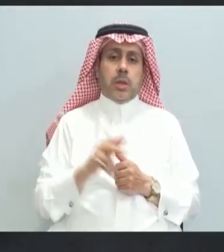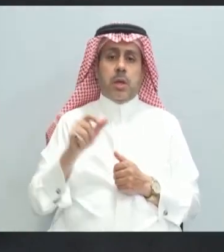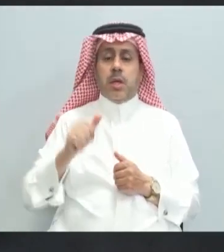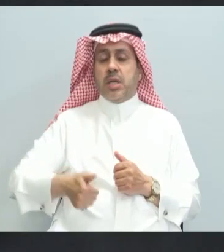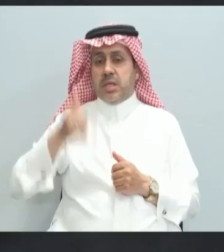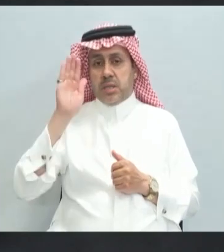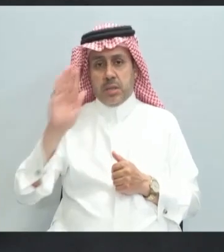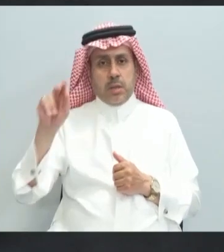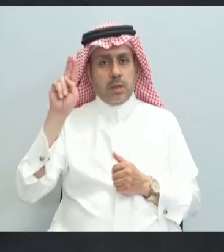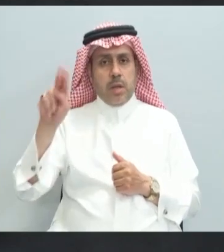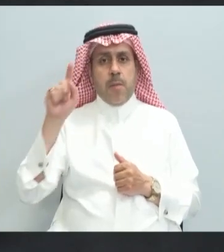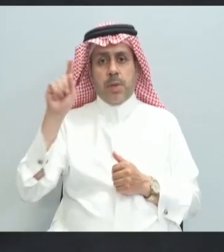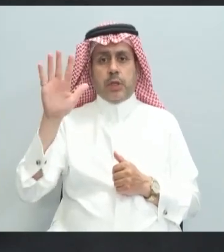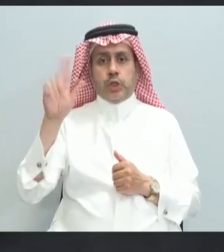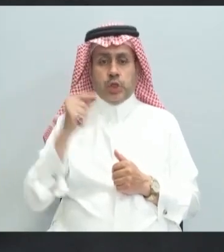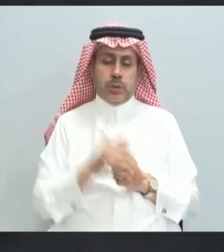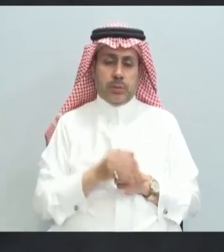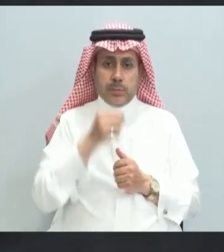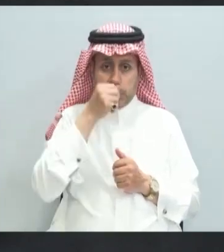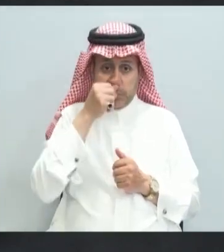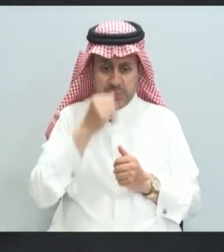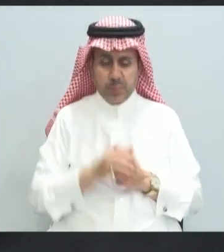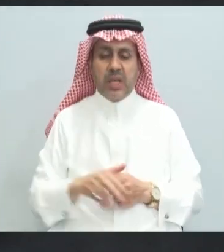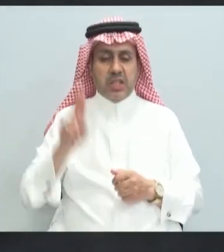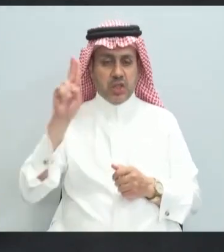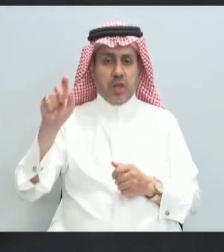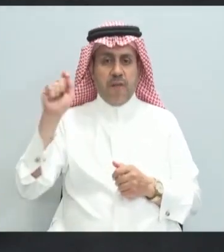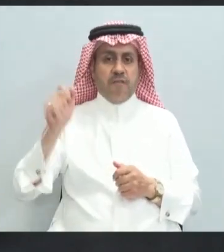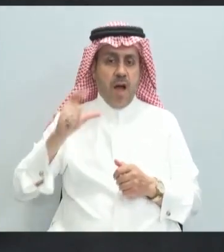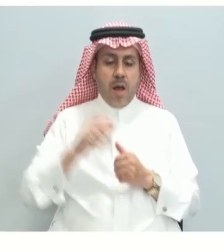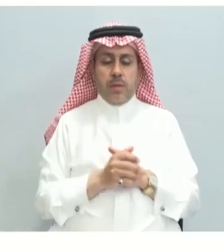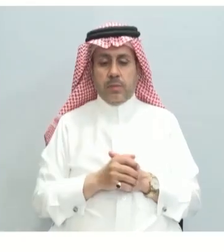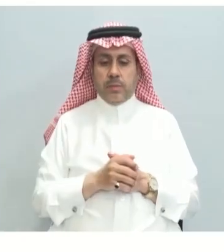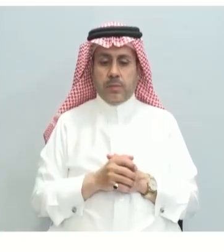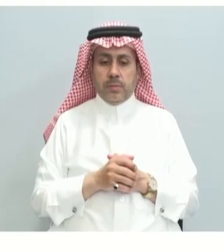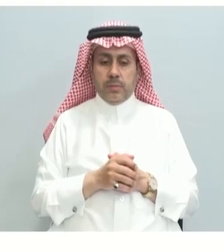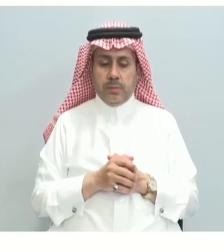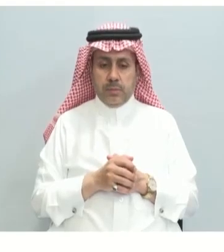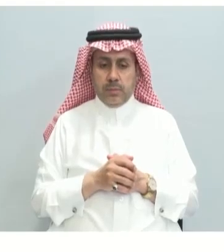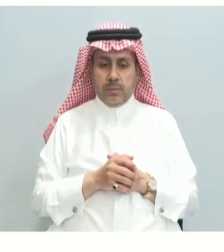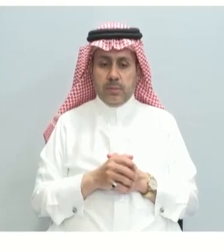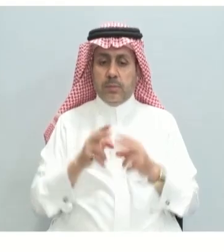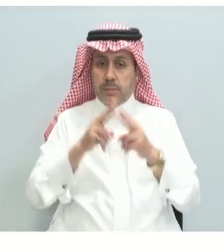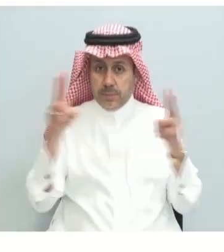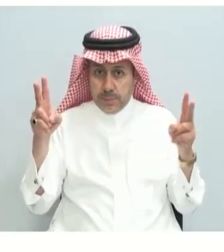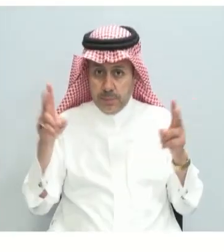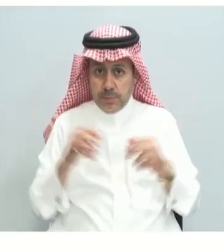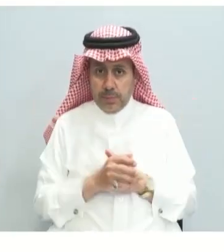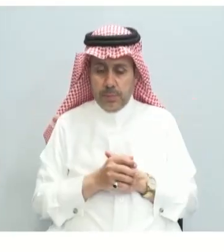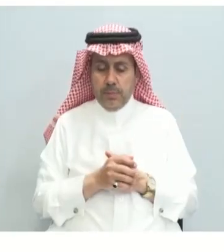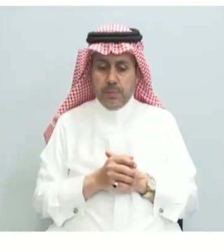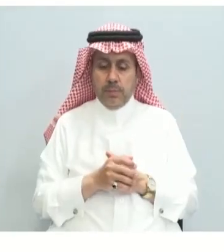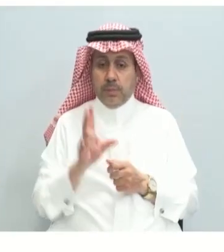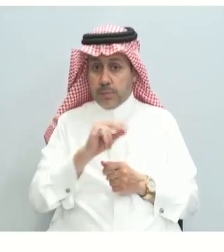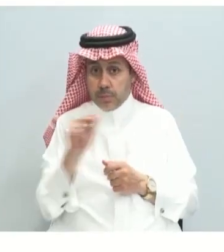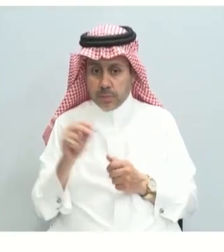مخترع؟ هو يستبشر به، هو يستبشر به ويحفزه. واضح؟ إذن من